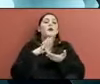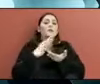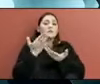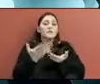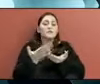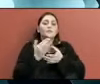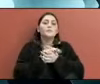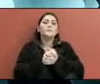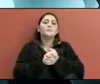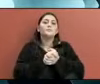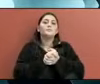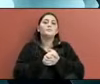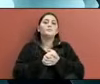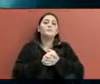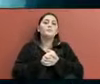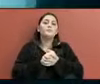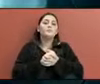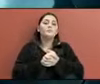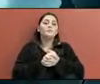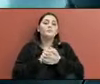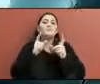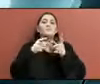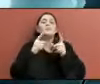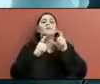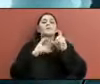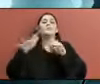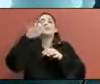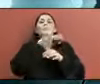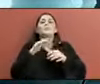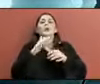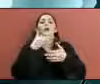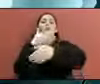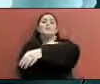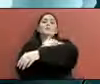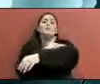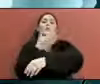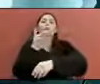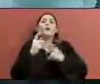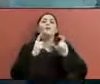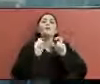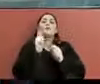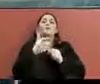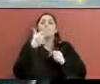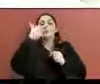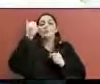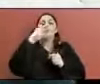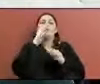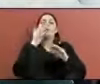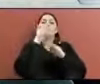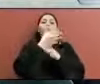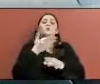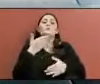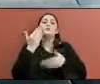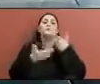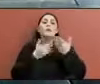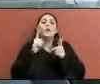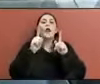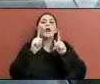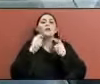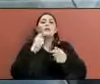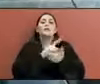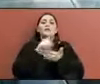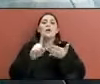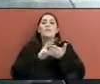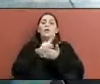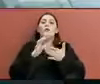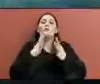ilgili Sosyal Hizmetler Şube Müdürlüğümüzün ekiplerine bildiriyoruz ve hemen akabinde gerekli işlemleri tamamlayıp